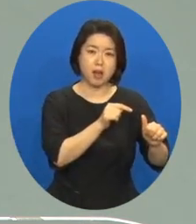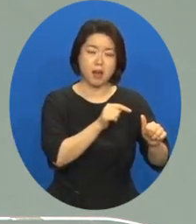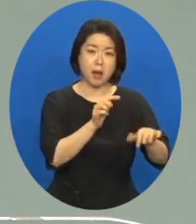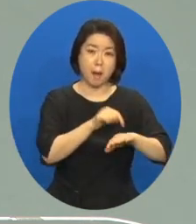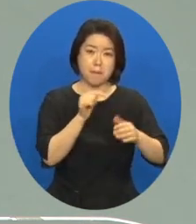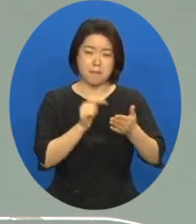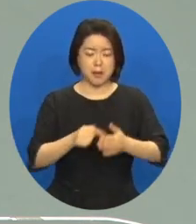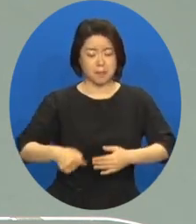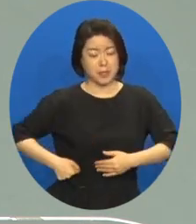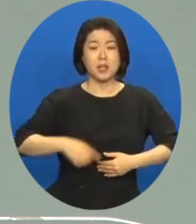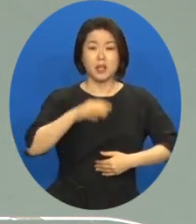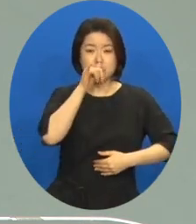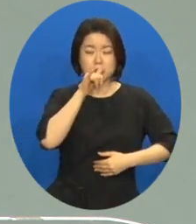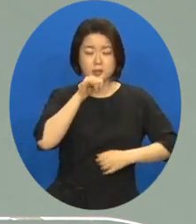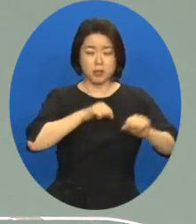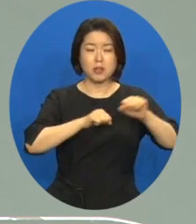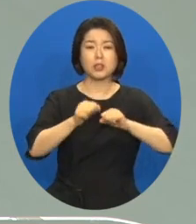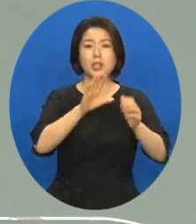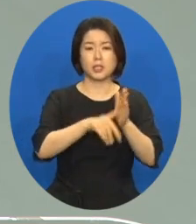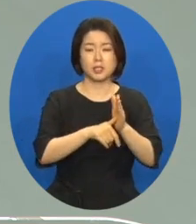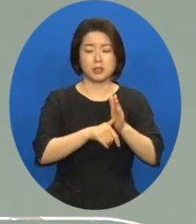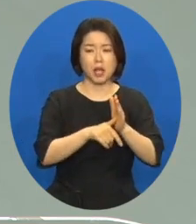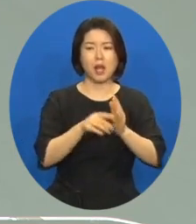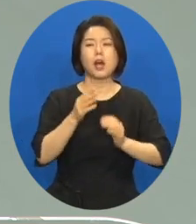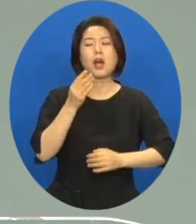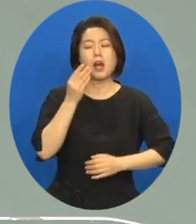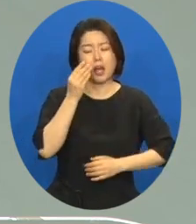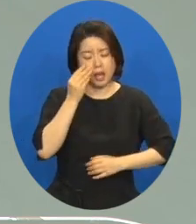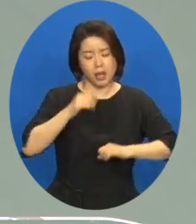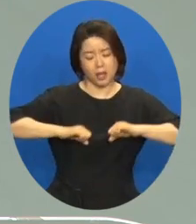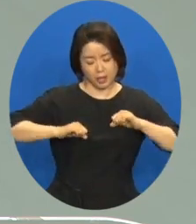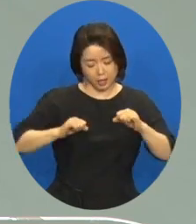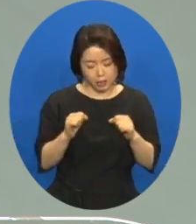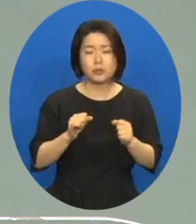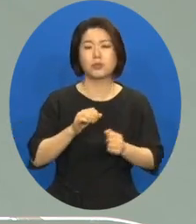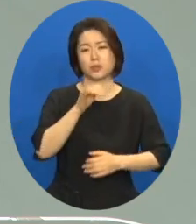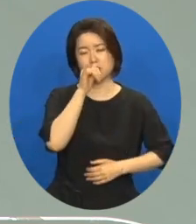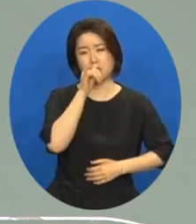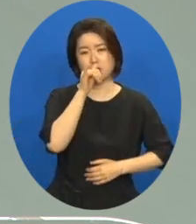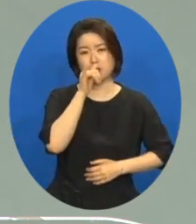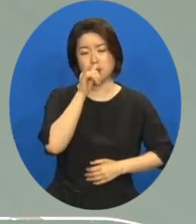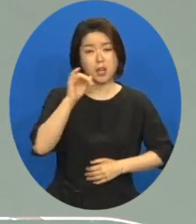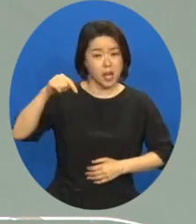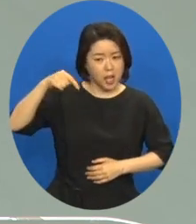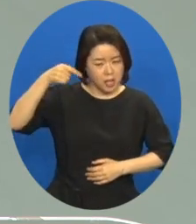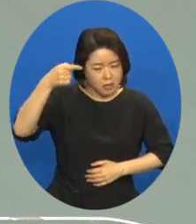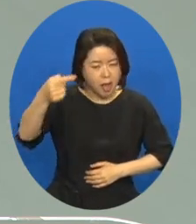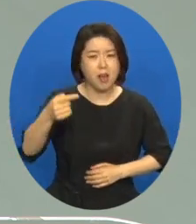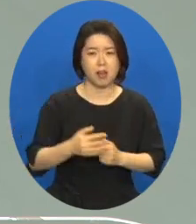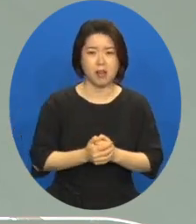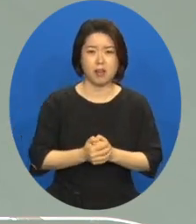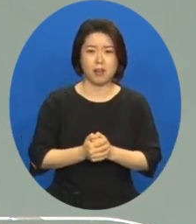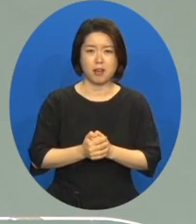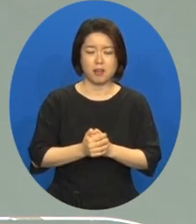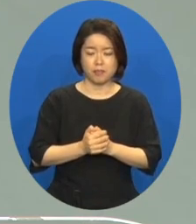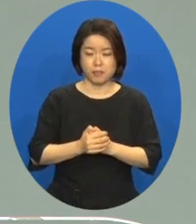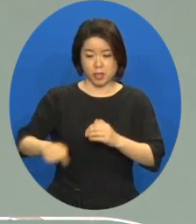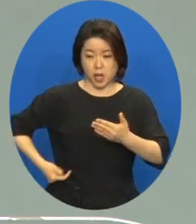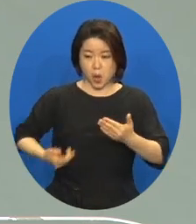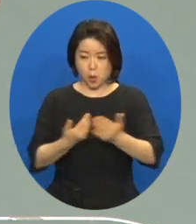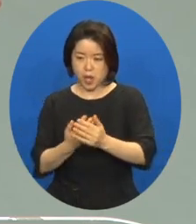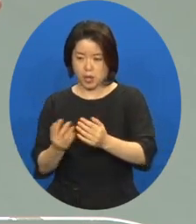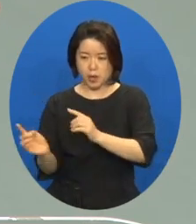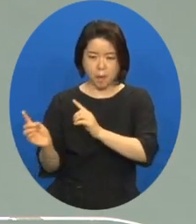마음에 역사하실 때 순종했어요. 그리고는 막 회개 운동이